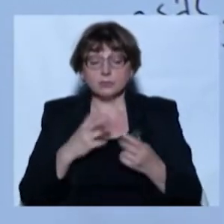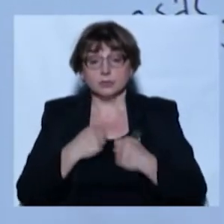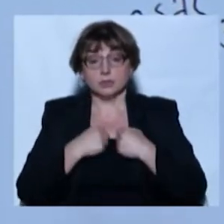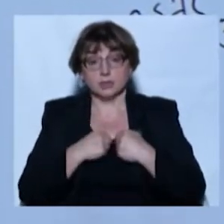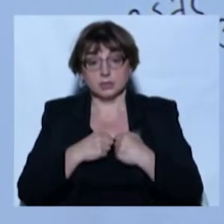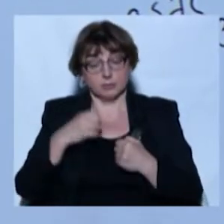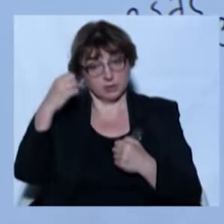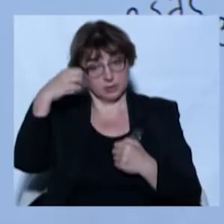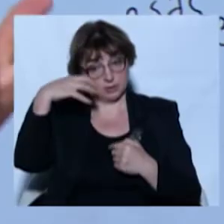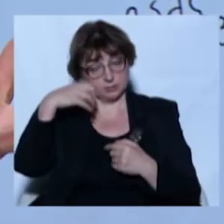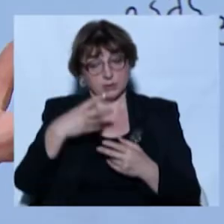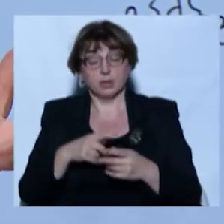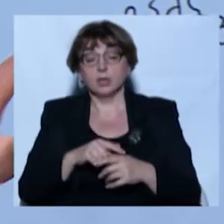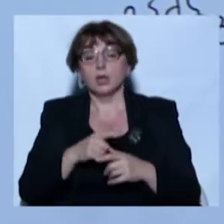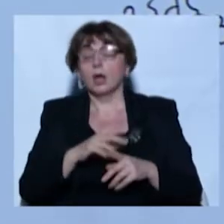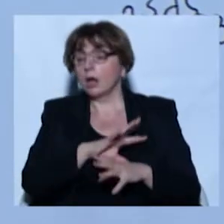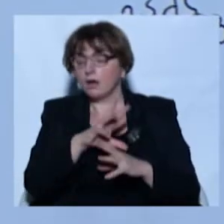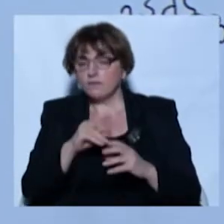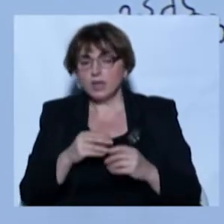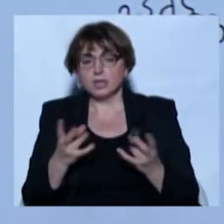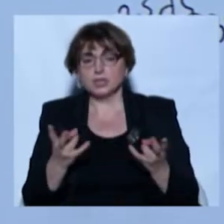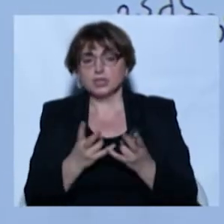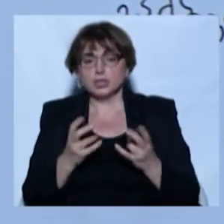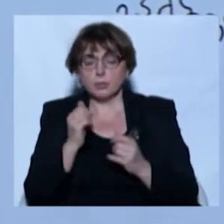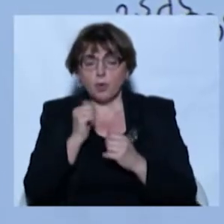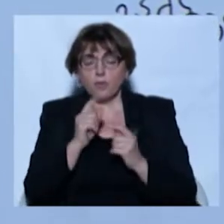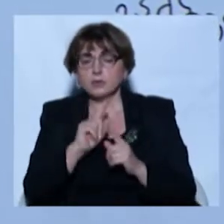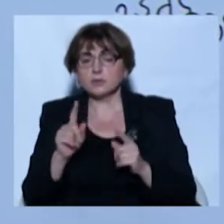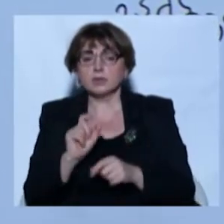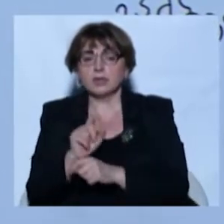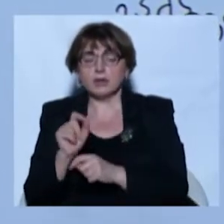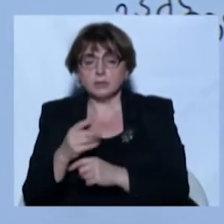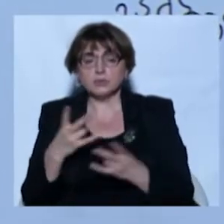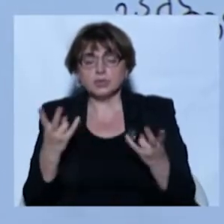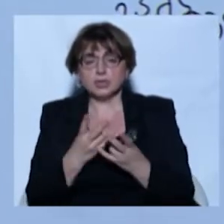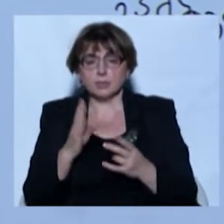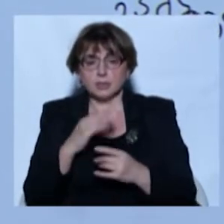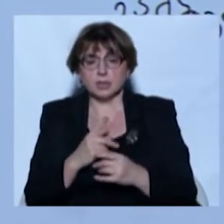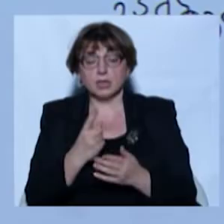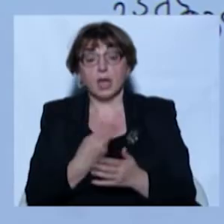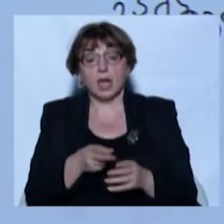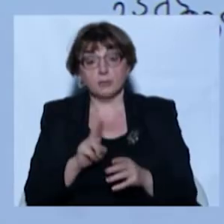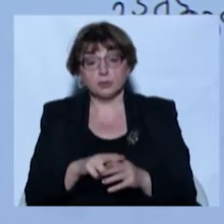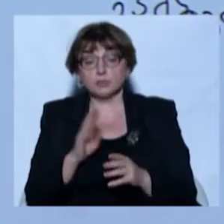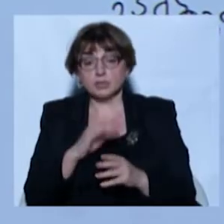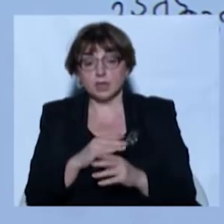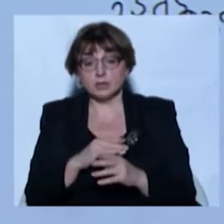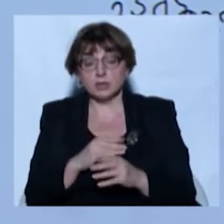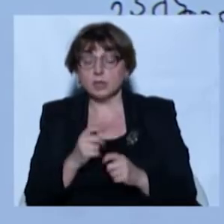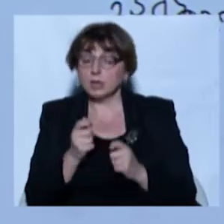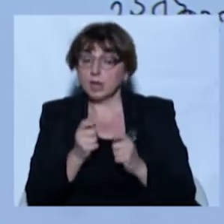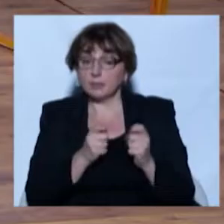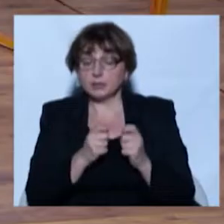მისაღებად. ძალიან ბევრ დაწესებულებას სჭირდება ყოველდღიურად სხვადასხვა დანიშნულებით წყალი. ამიტომ წყალს